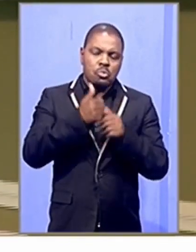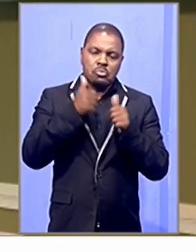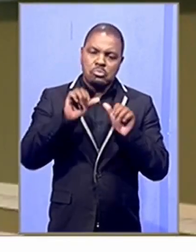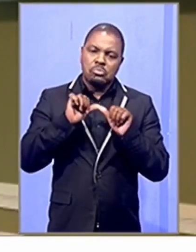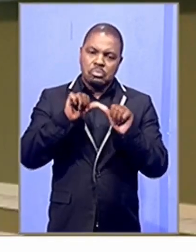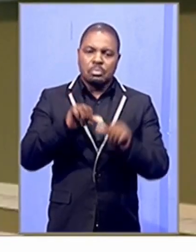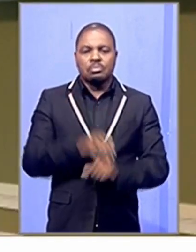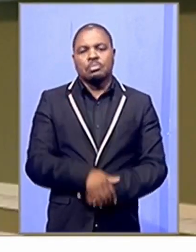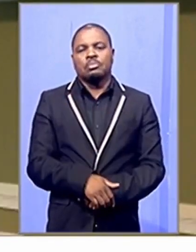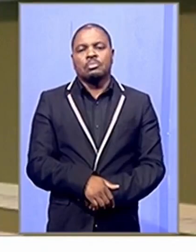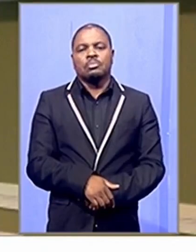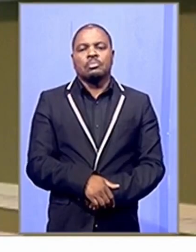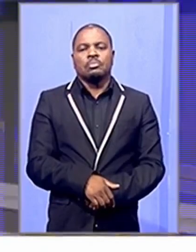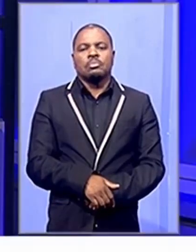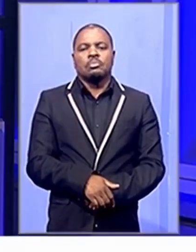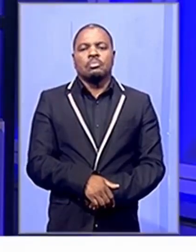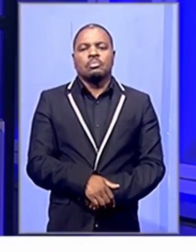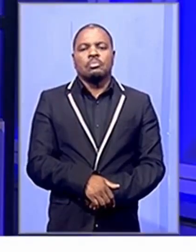pele.